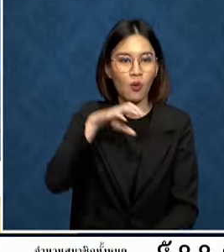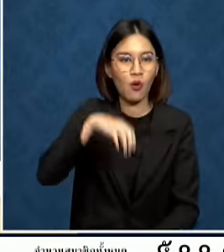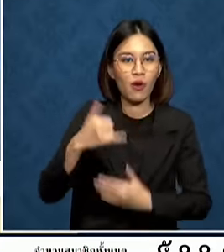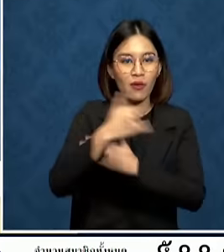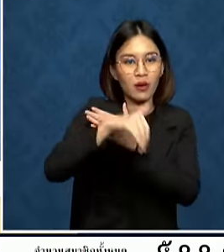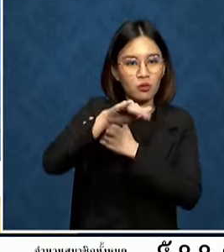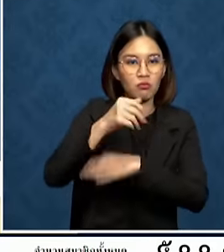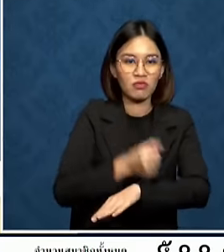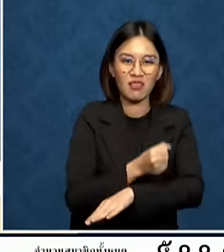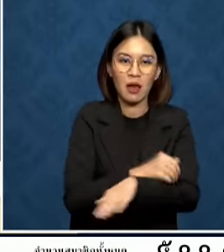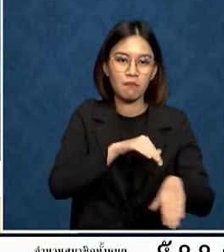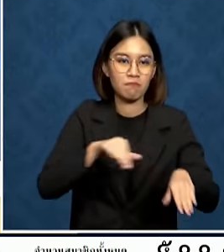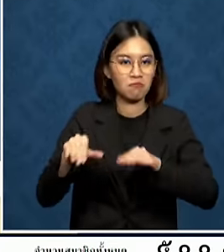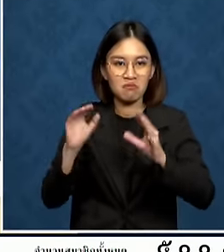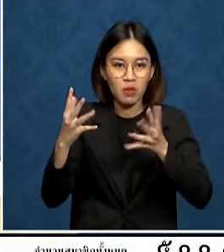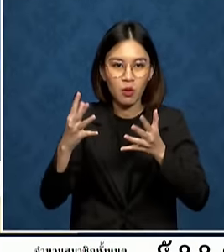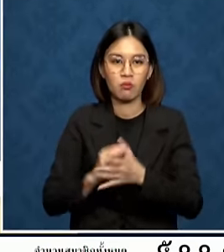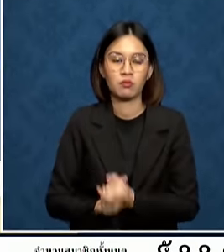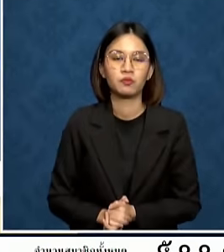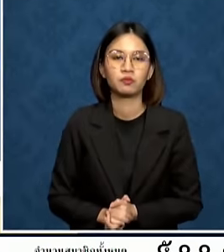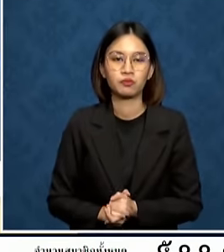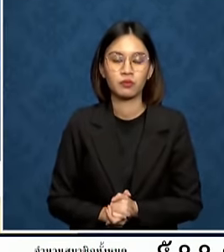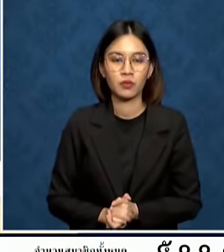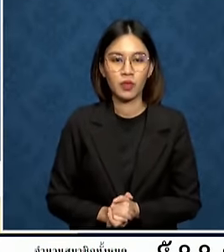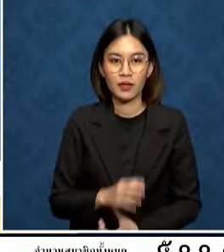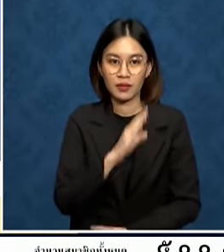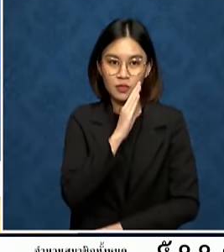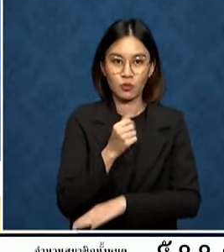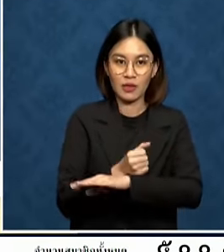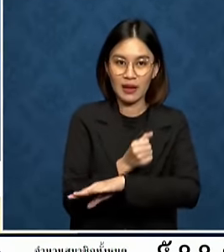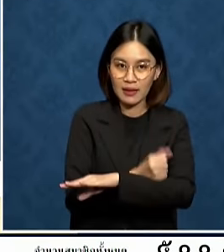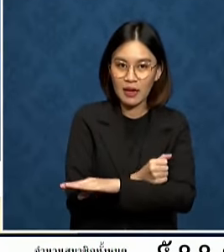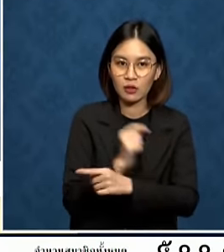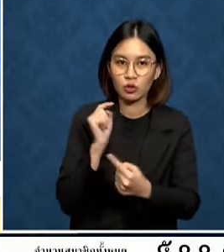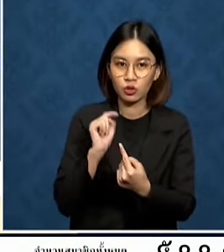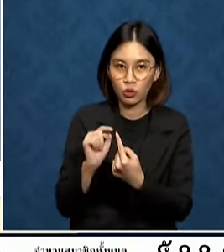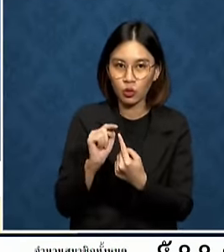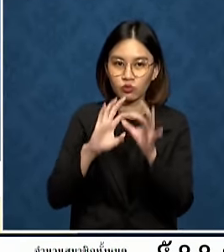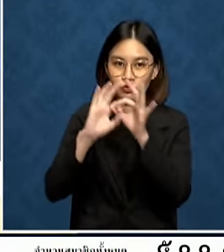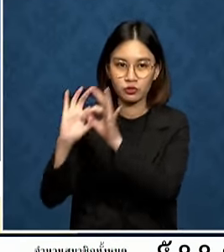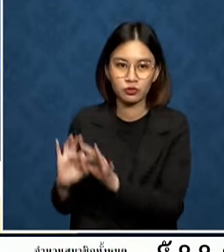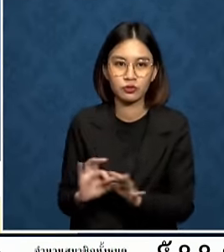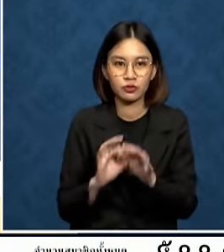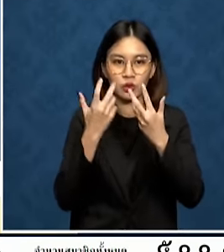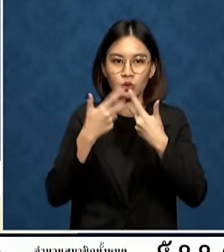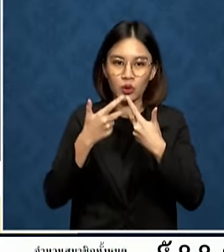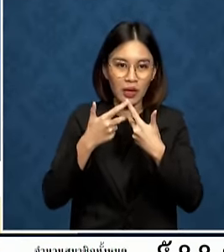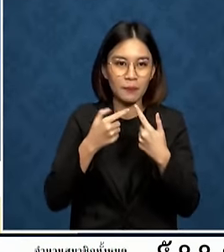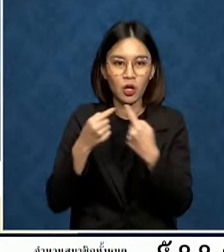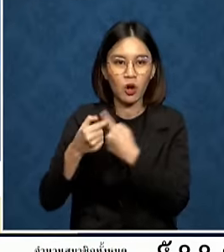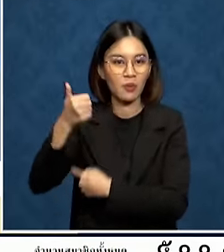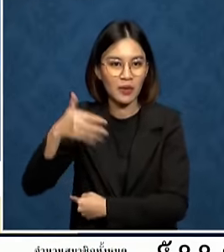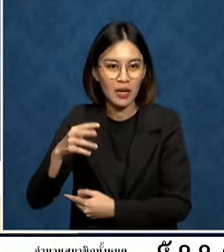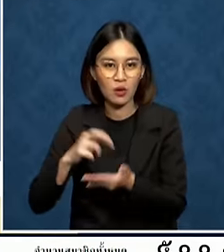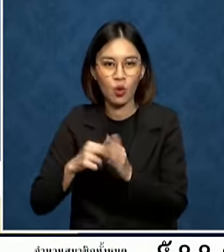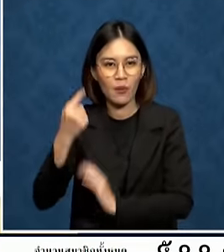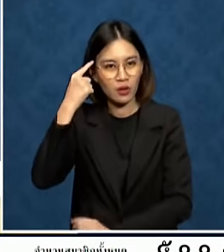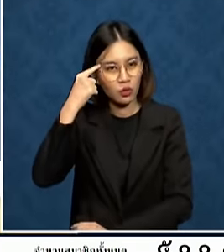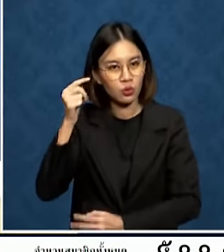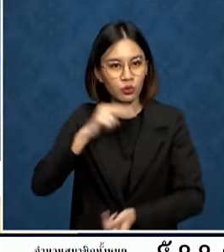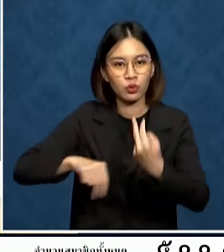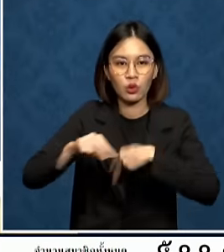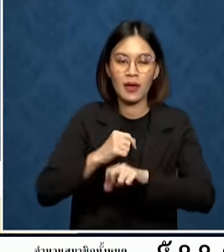งานไทยไม่พร้อมขณะเดียวกันถ้ามีแรงงานที่ไปต่อในหวง้อุตสาหกรรมใหม่ไม่ได้ท่านอาจจะต้องเตรียมว่าจะดู